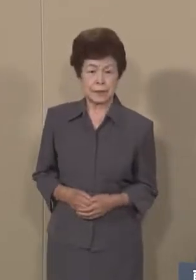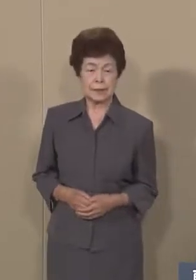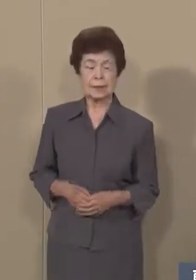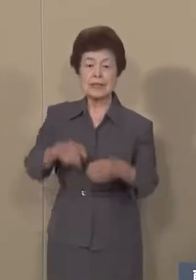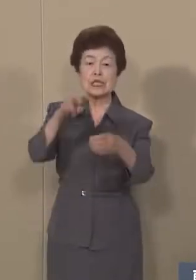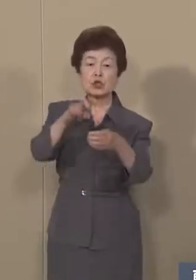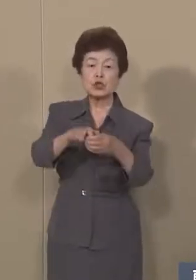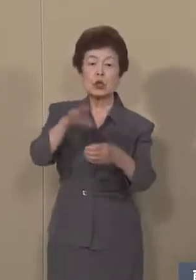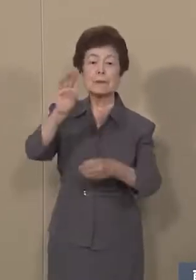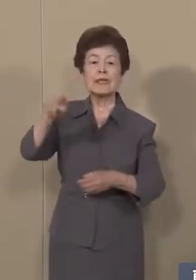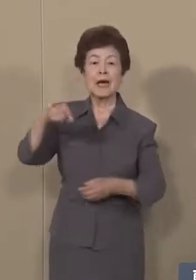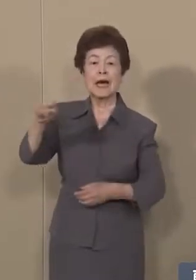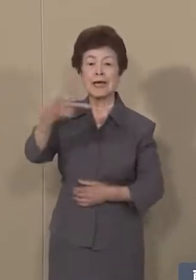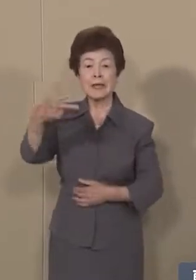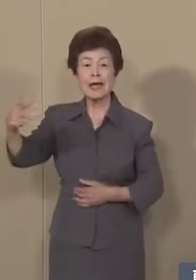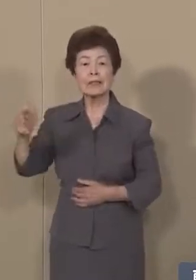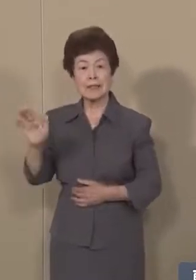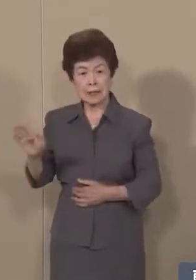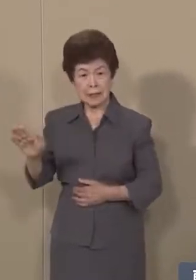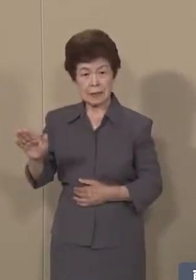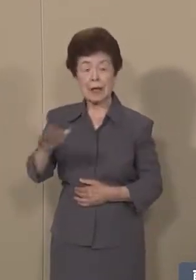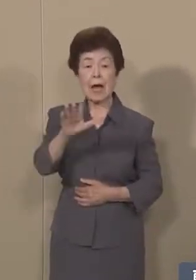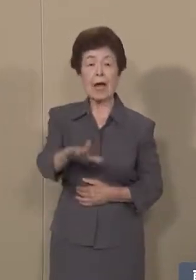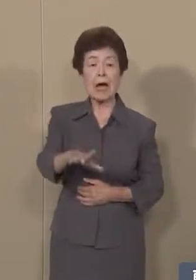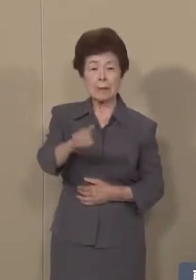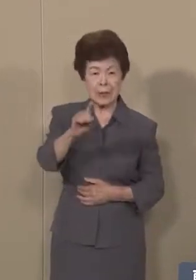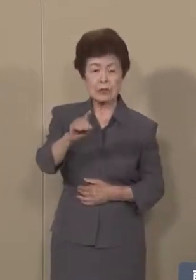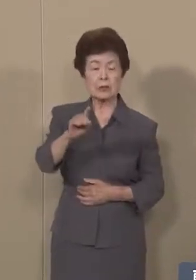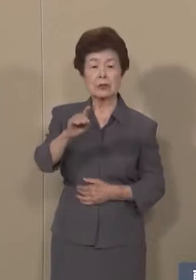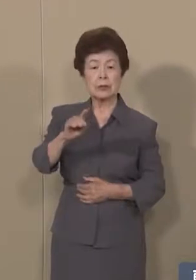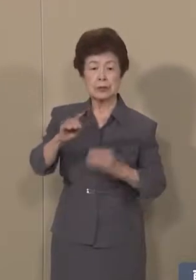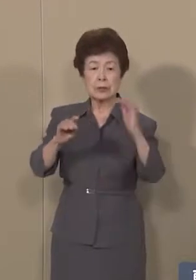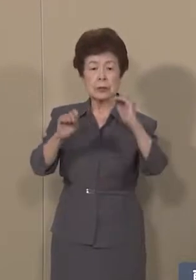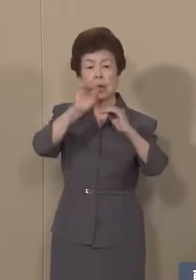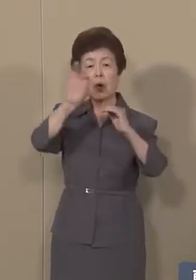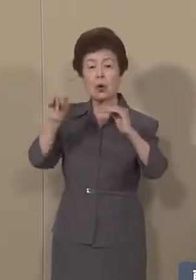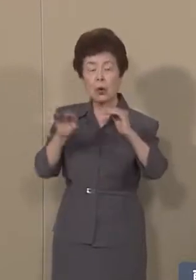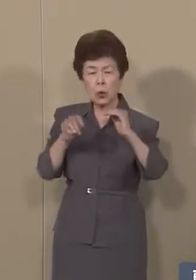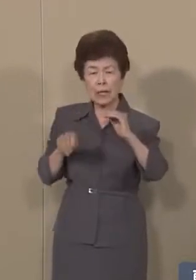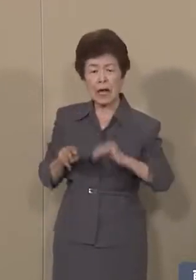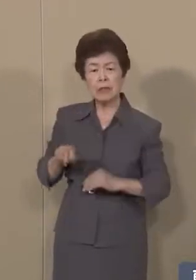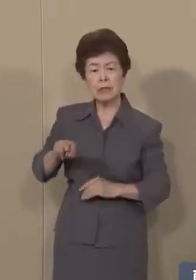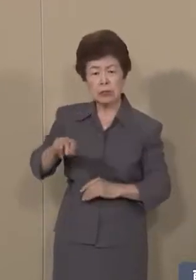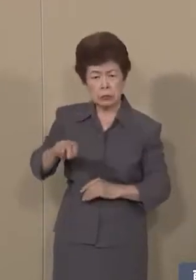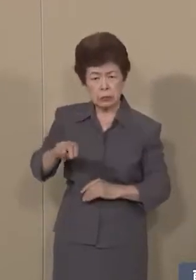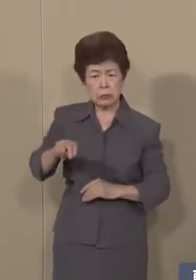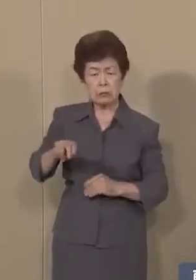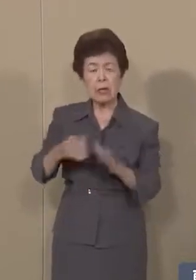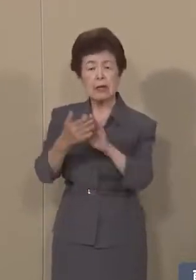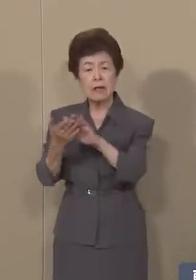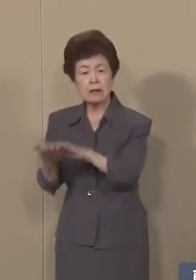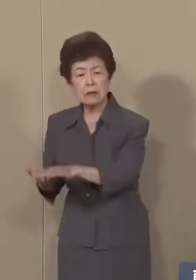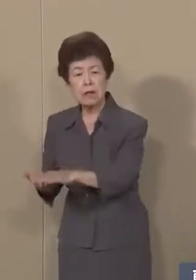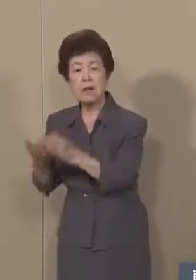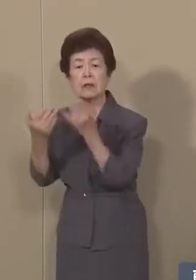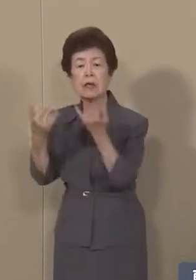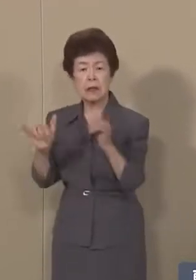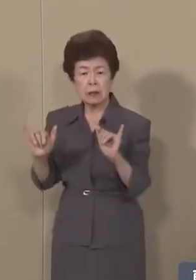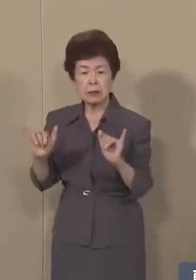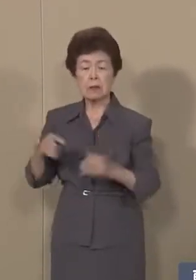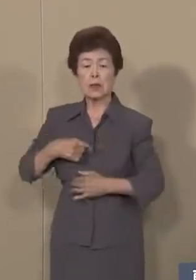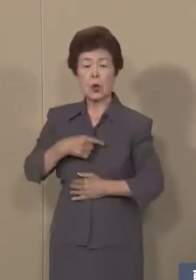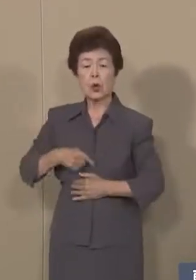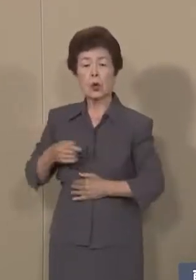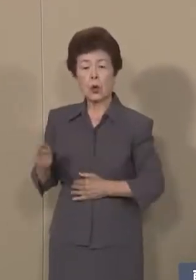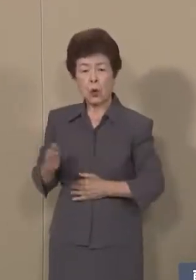宇都宮健児ですまず新型コロナウイルス感染症により亡くなられた方々に対して心より